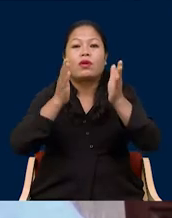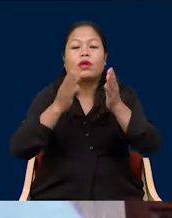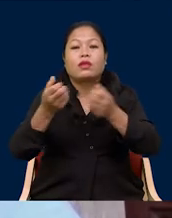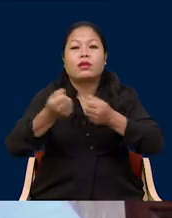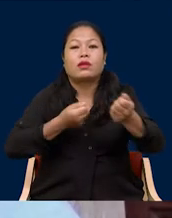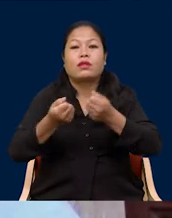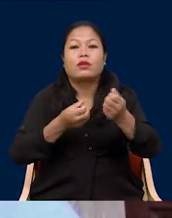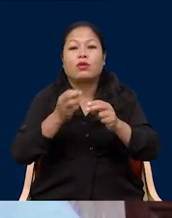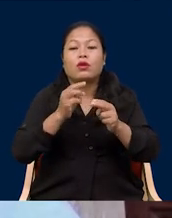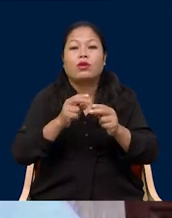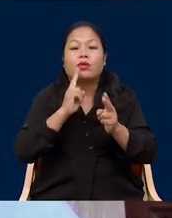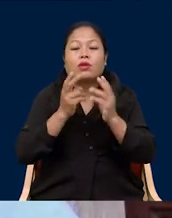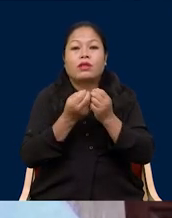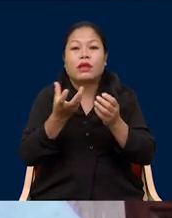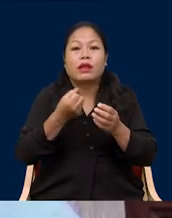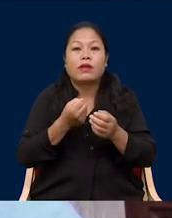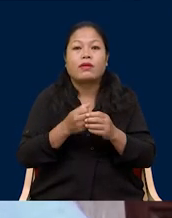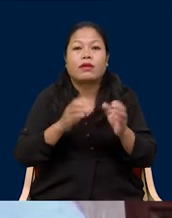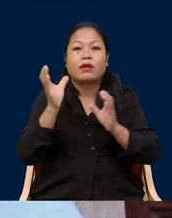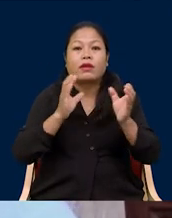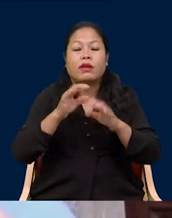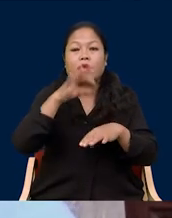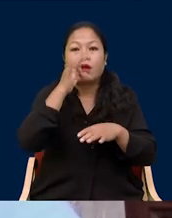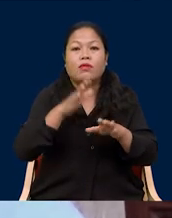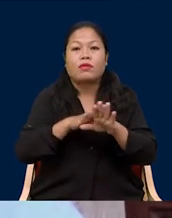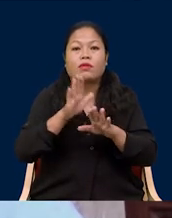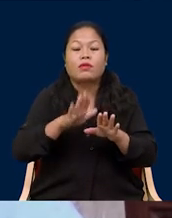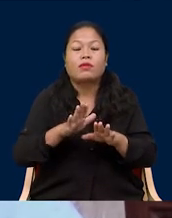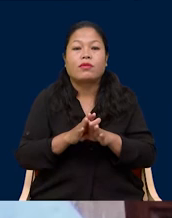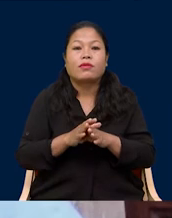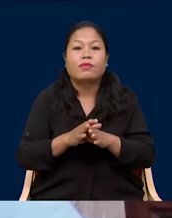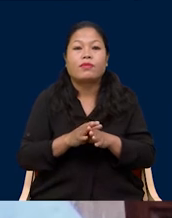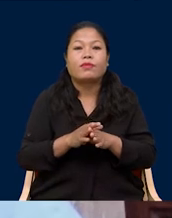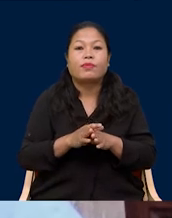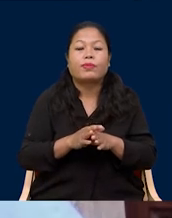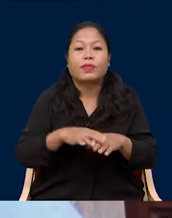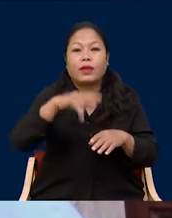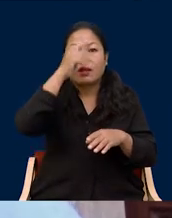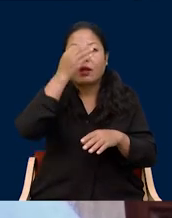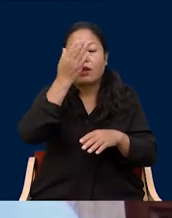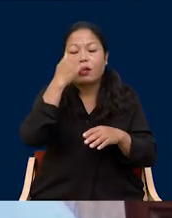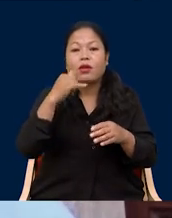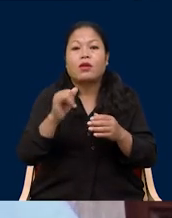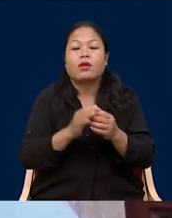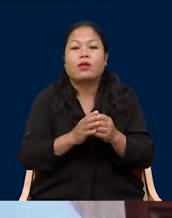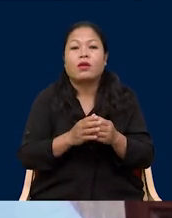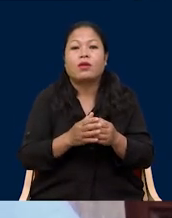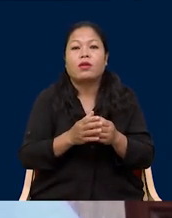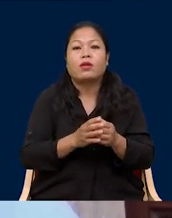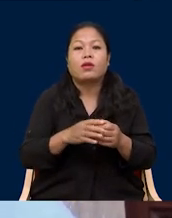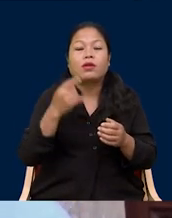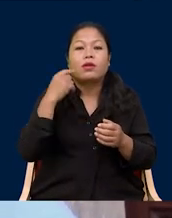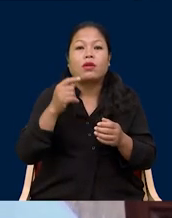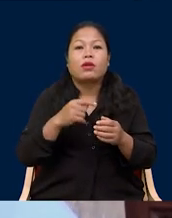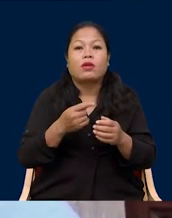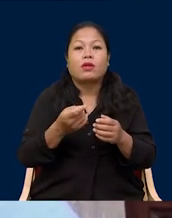यात्राको साधनको कुराहरूदेखि लिएर होइन, र यदि हाम्रो अफिसेसहरू पनि छ भने त्यसमा सकेसम्म चाहिँ कसरी चाहिँ एफिसियन्ट गर्न सक्छ,